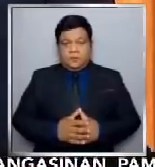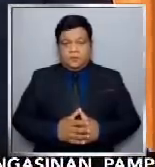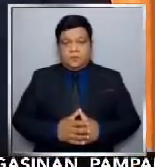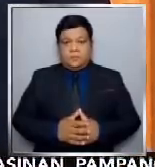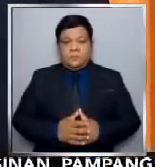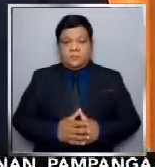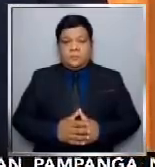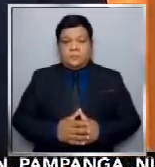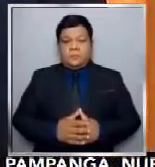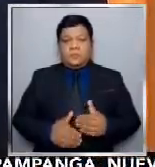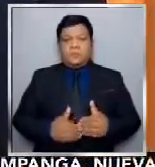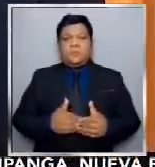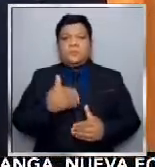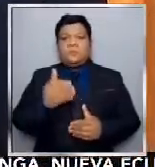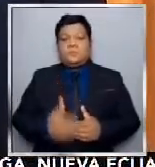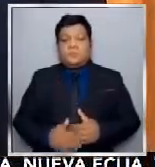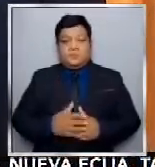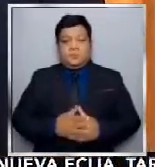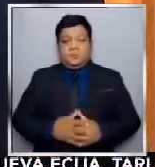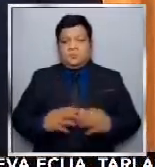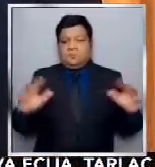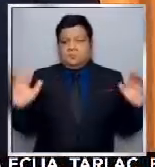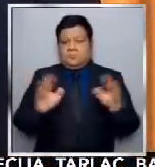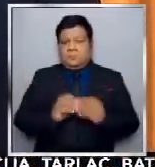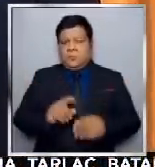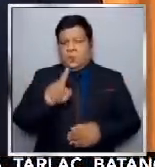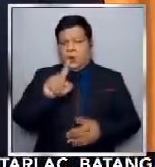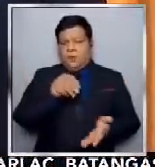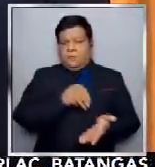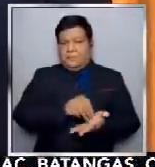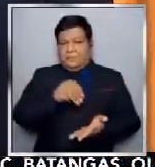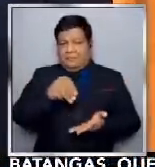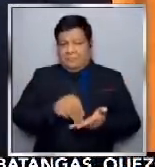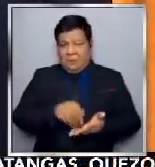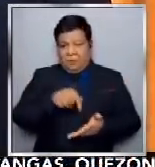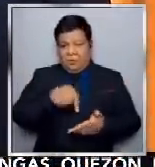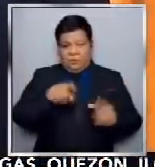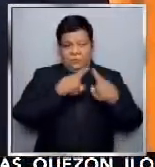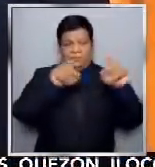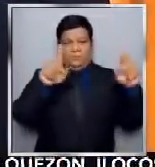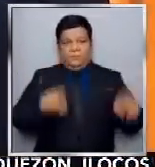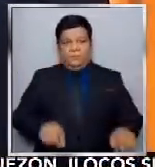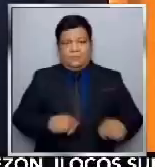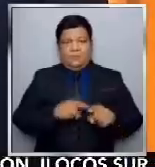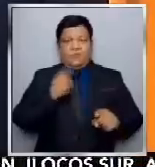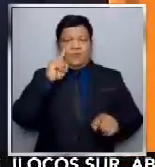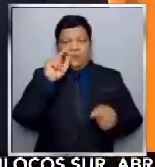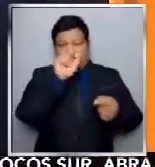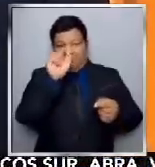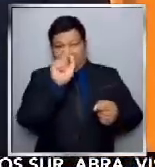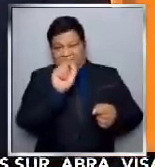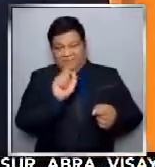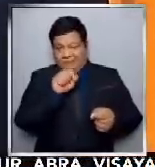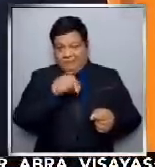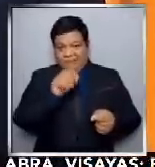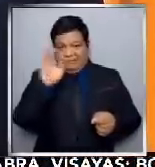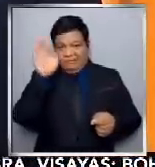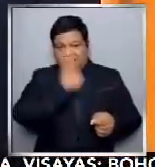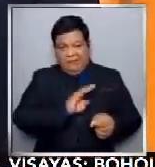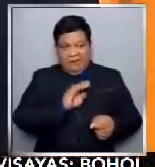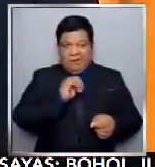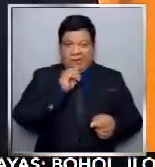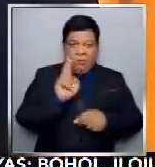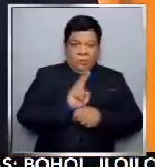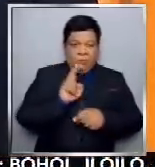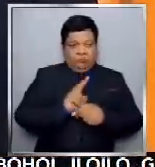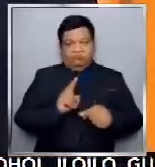Halos 1 milyong mga balotang depektibo at hindi nagamit ang sinira na ng COMELEC. Meron din mga sinirang accountable form. E paano naman kaya